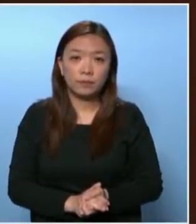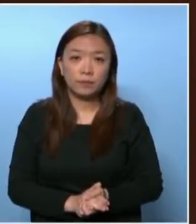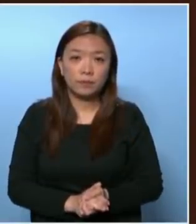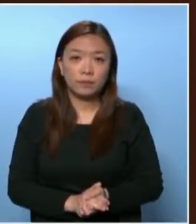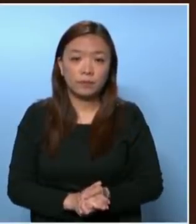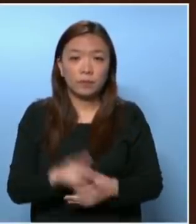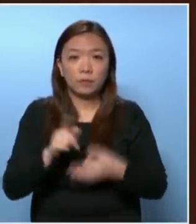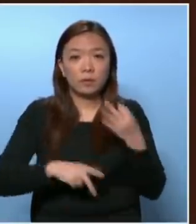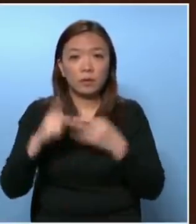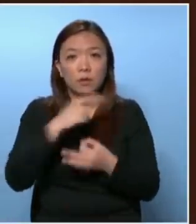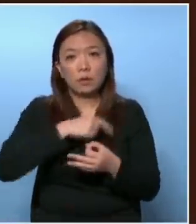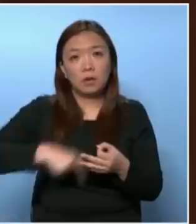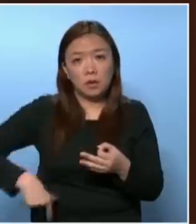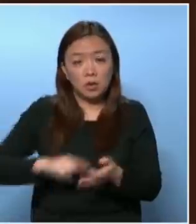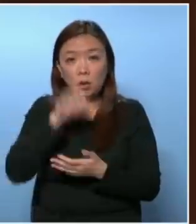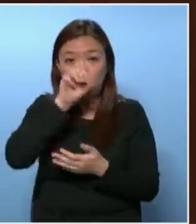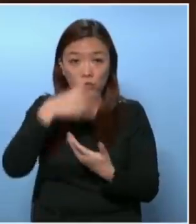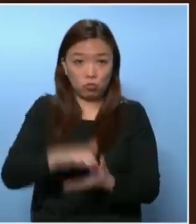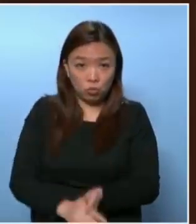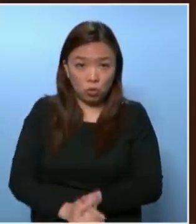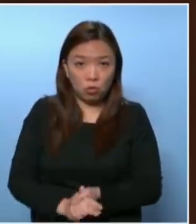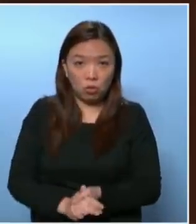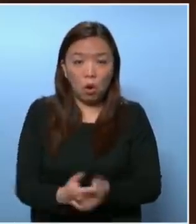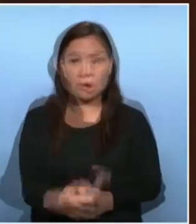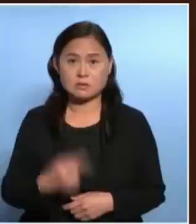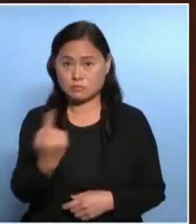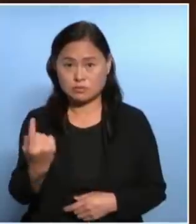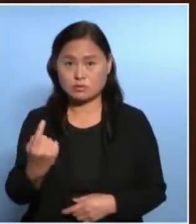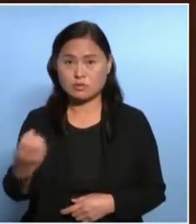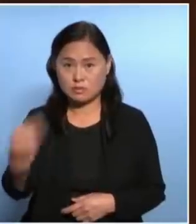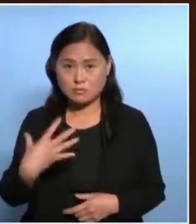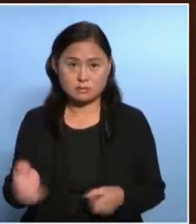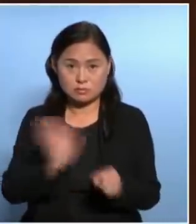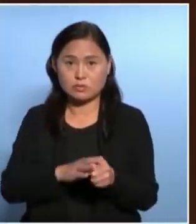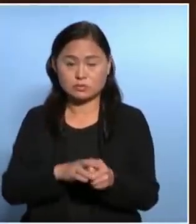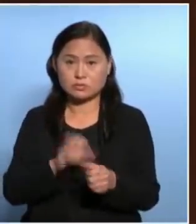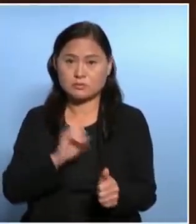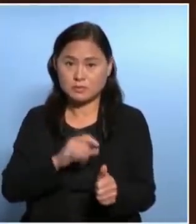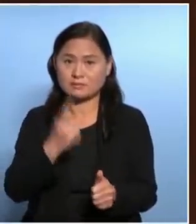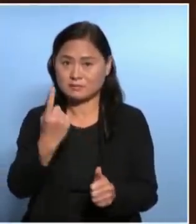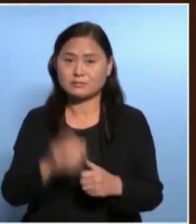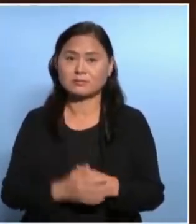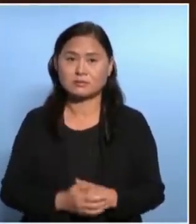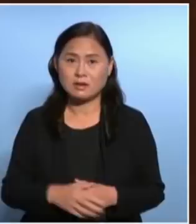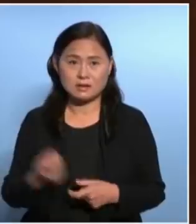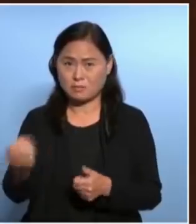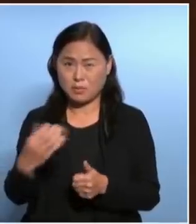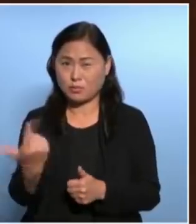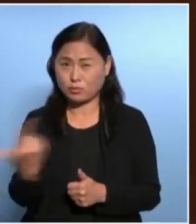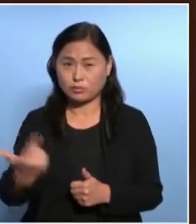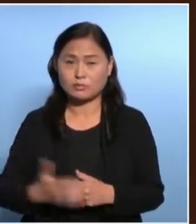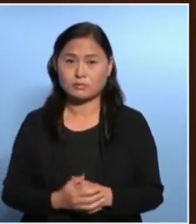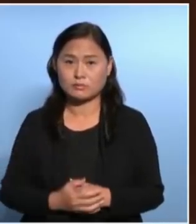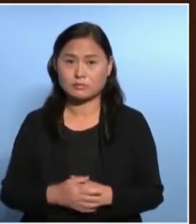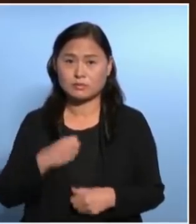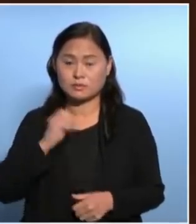郭家麒議員，我已經講咗，每一位只係可以問一條普通質詢，你問咗好多條問題，我亦都。